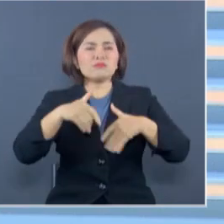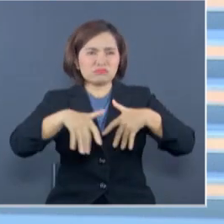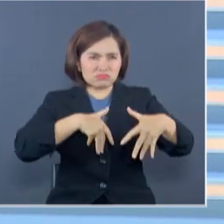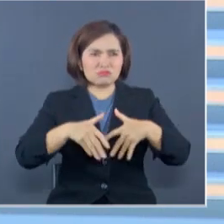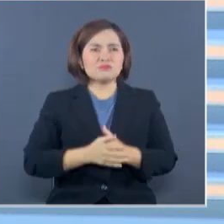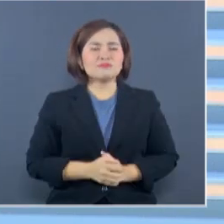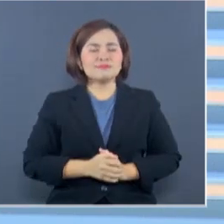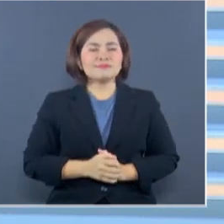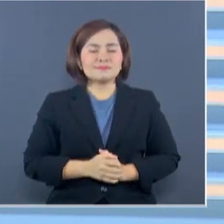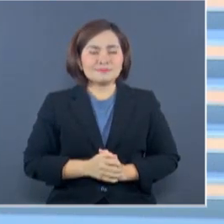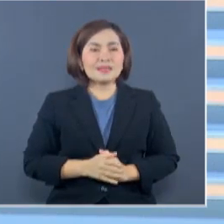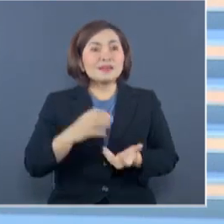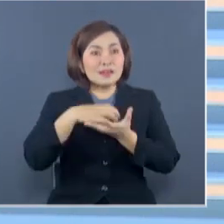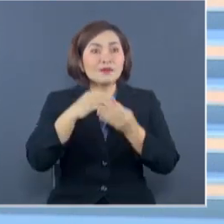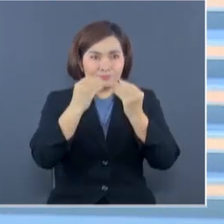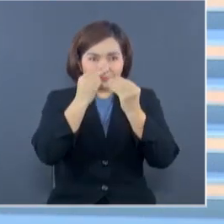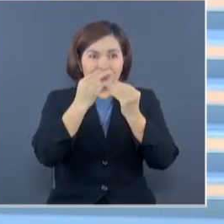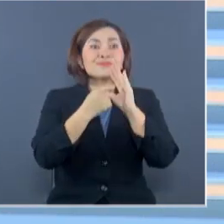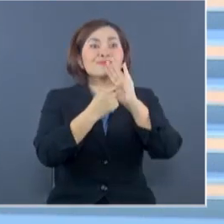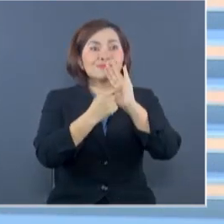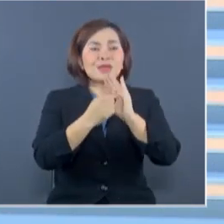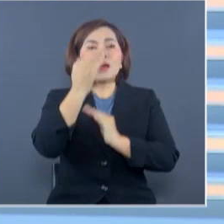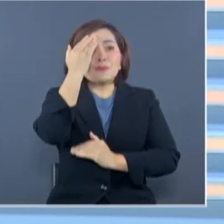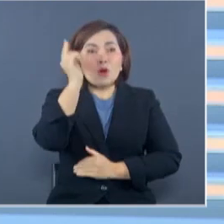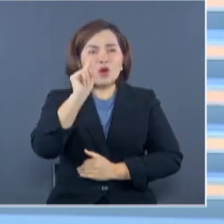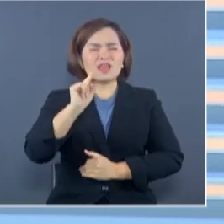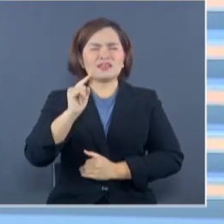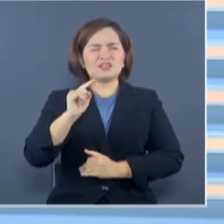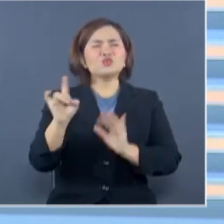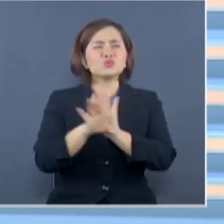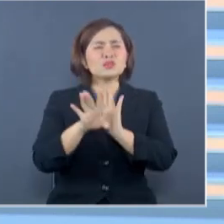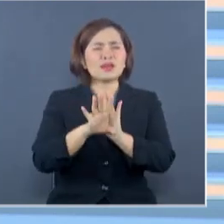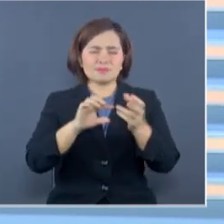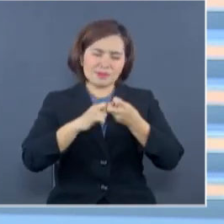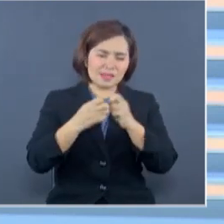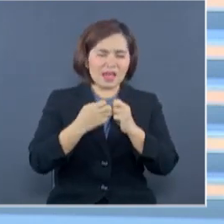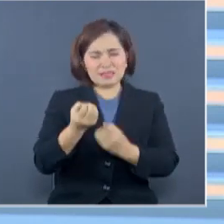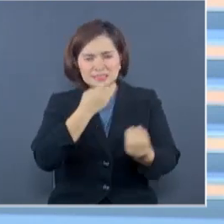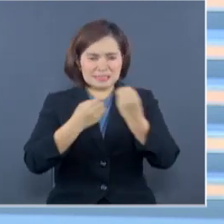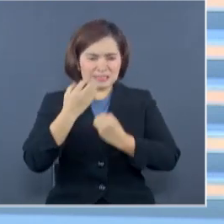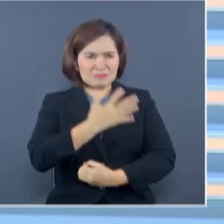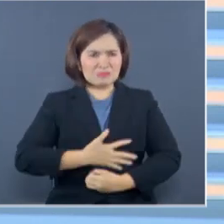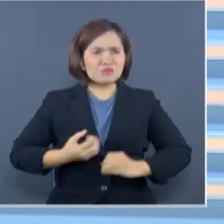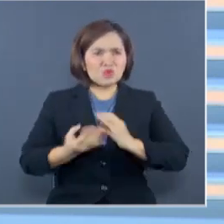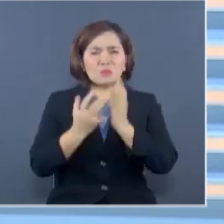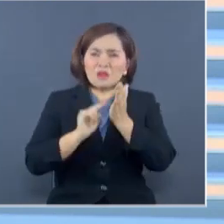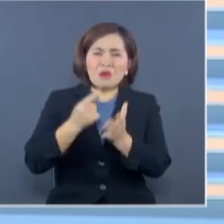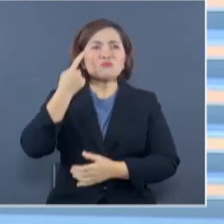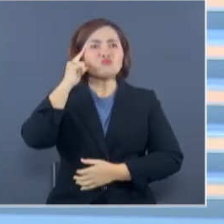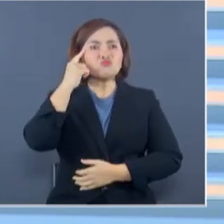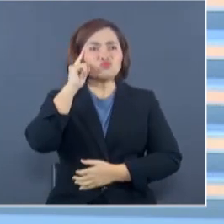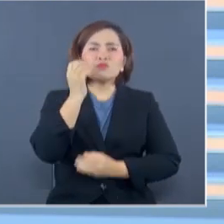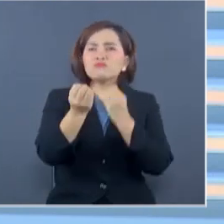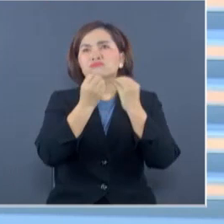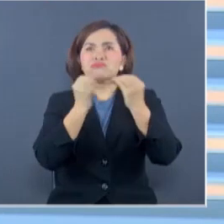เนี่ยคือเป็นอีกหนึ่งกรณีตัวอย่างเหมือนกันนะเพราะว่าแน่นอนฮะสุดท้ายแล้วผลกระทบมันก็จะมีต่อสุขภาพตอนนี้เราจะไม่รู้หรอกแต่ในระยะยา